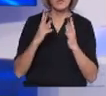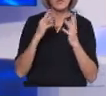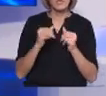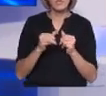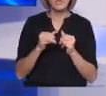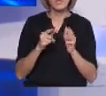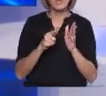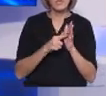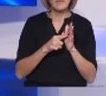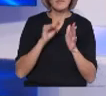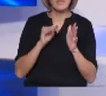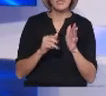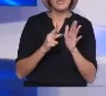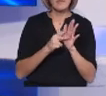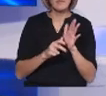регионе насчитывается